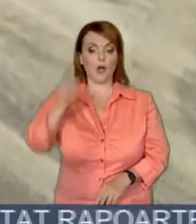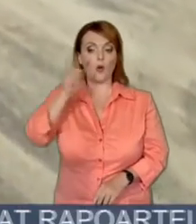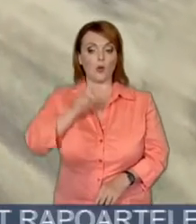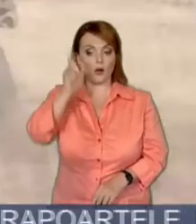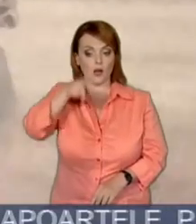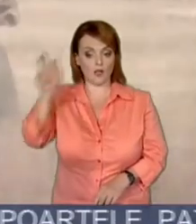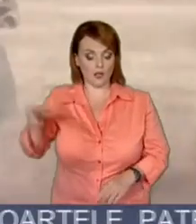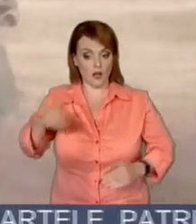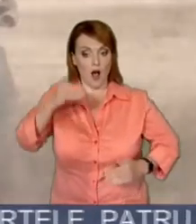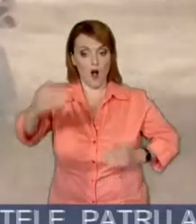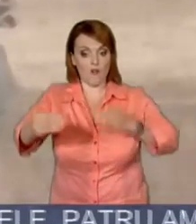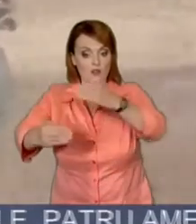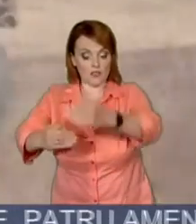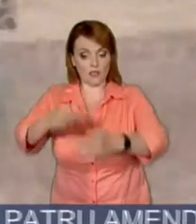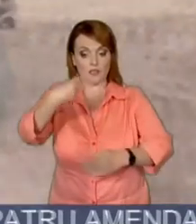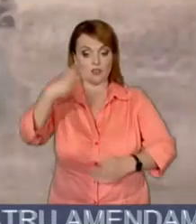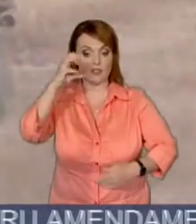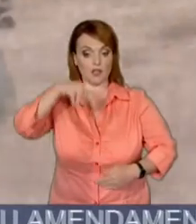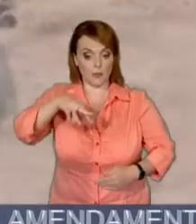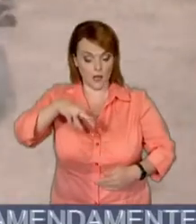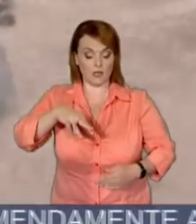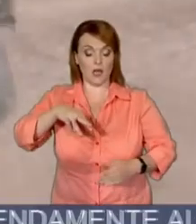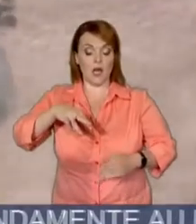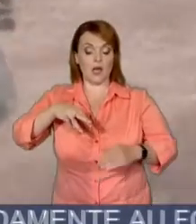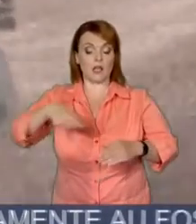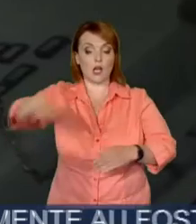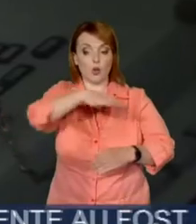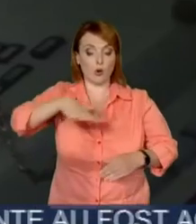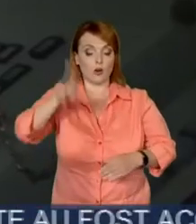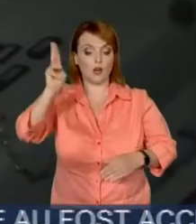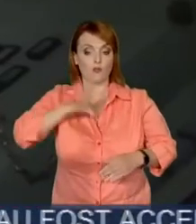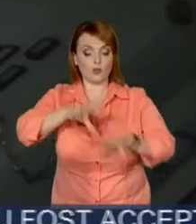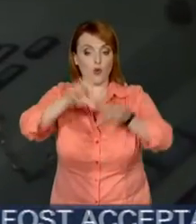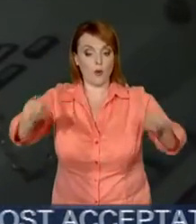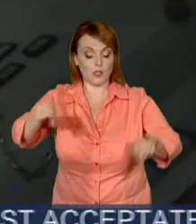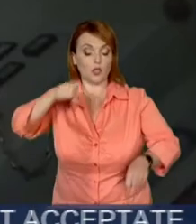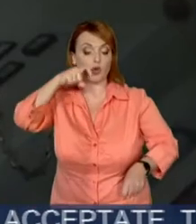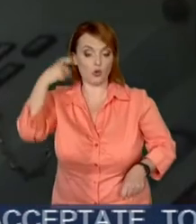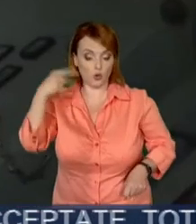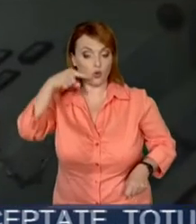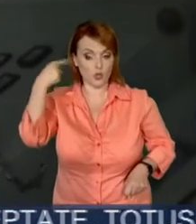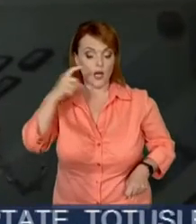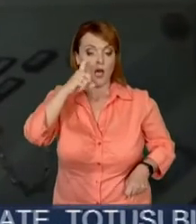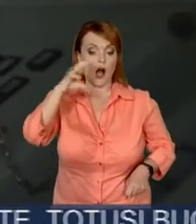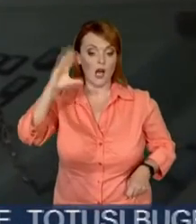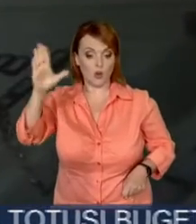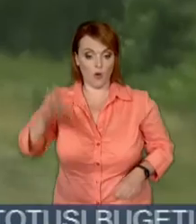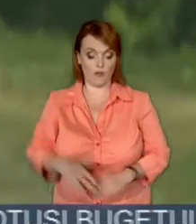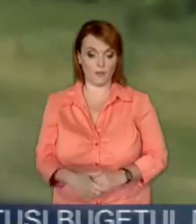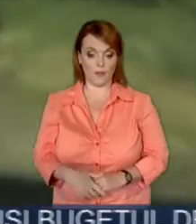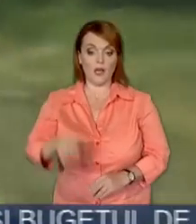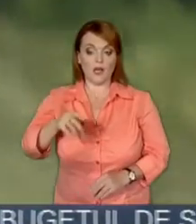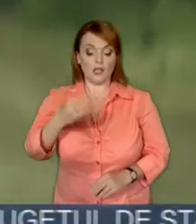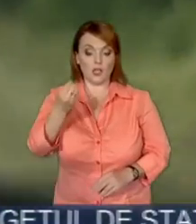Ucrainenii au avansat cu 20 de kilometri în teritoriul controlat de ruși în Harkov, spre Izium, și sunt aproape să înconjoare trupele ruse din